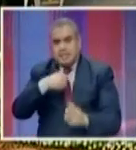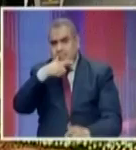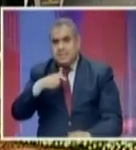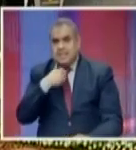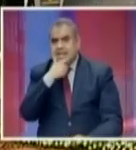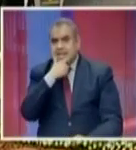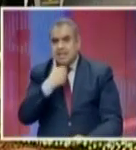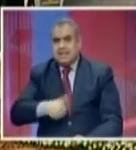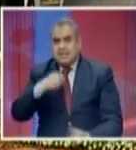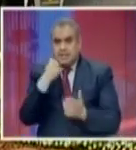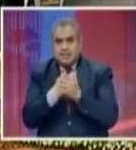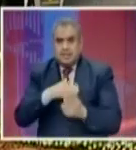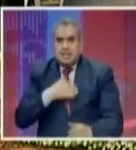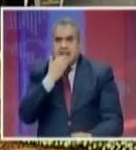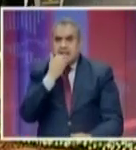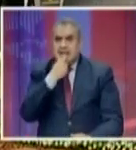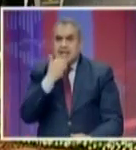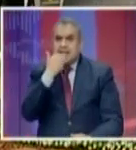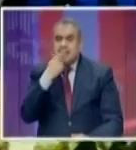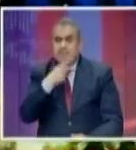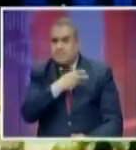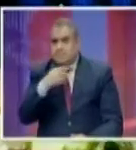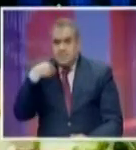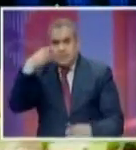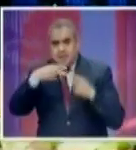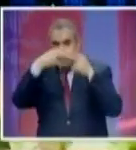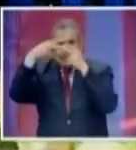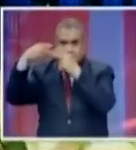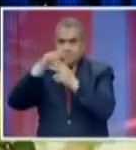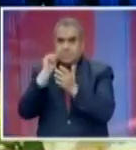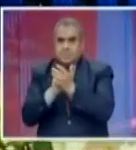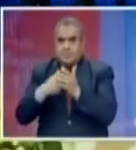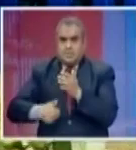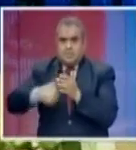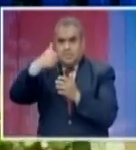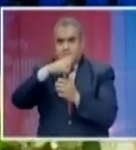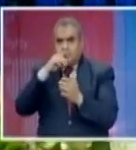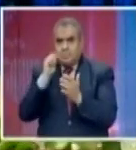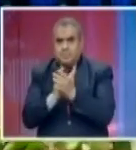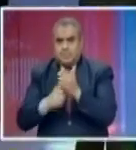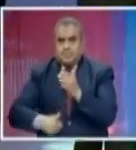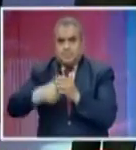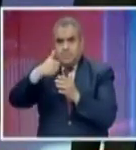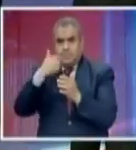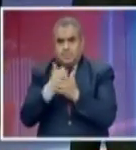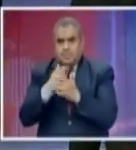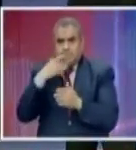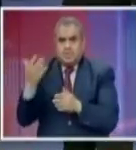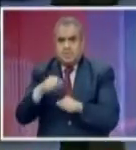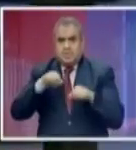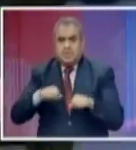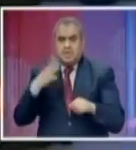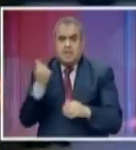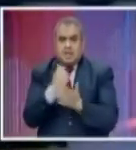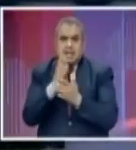الإنجليزية. أحلام يحيى وطموحاته ملهاش حدود، هو بيحلم أنه يتخصص في مجال الإدارة